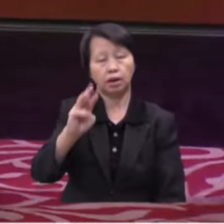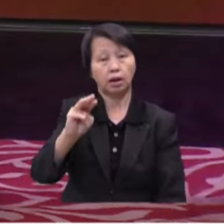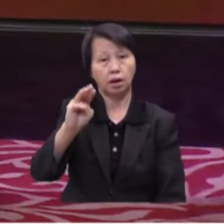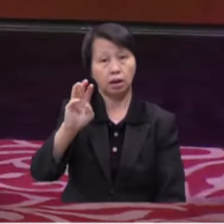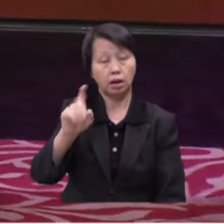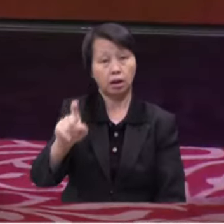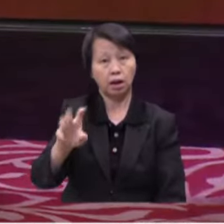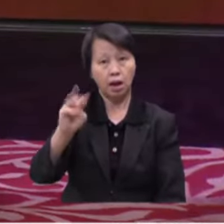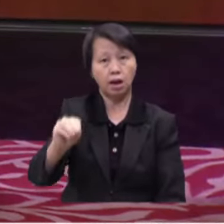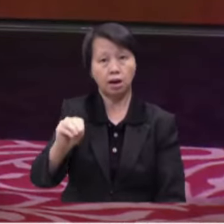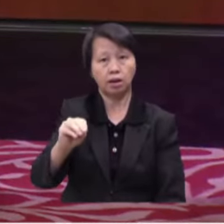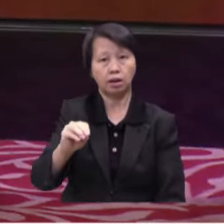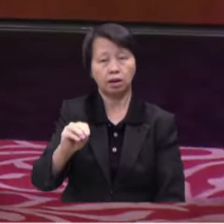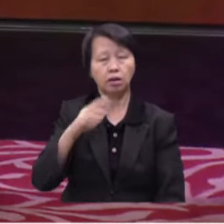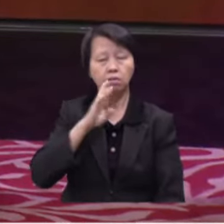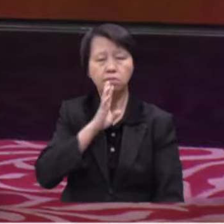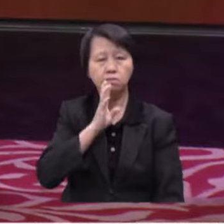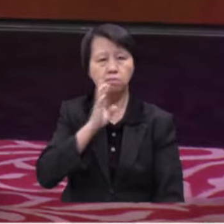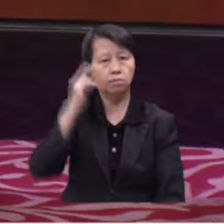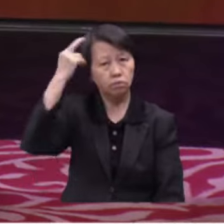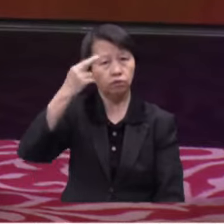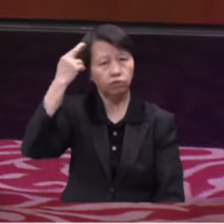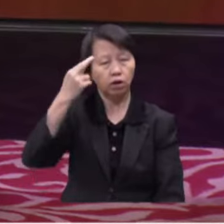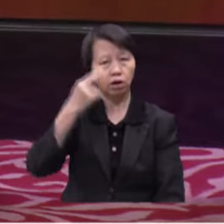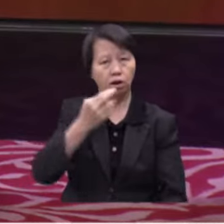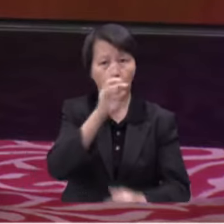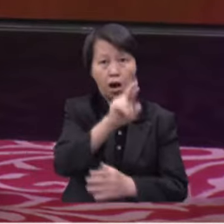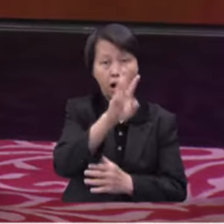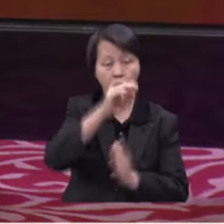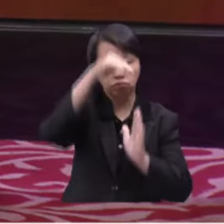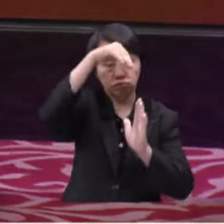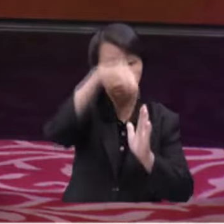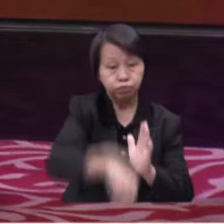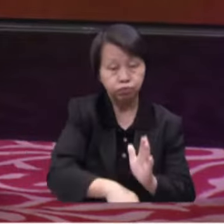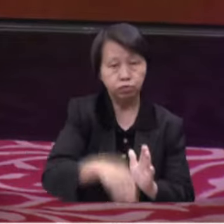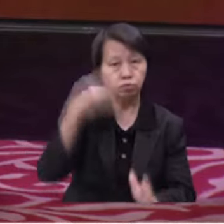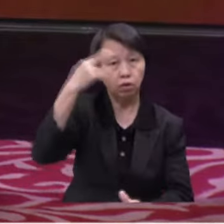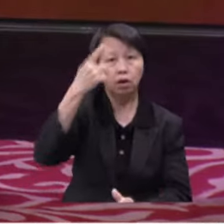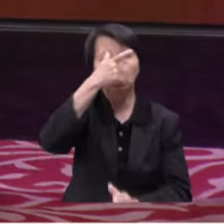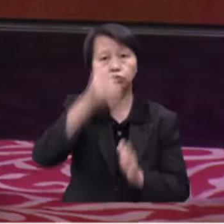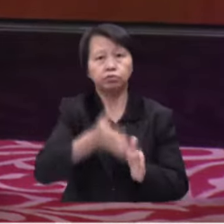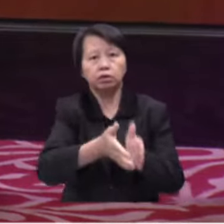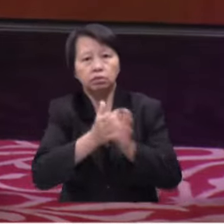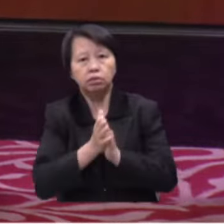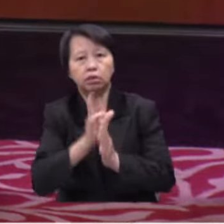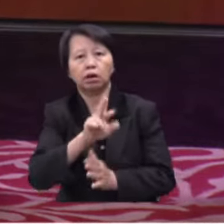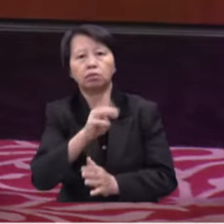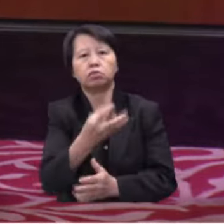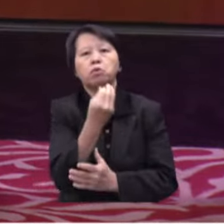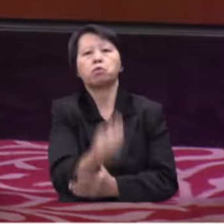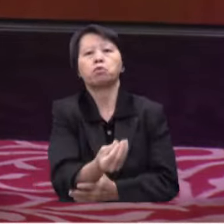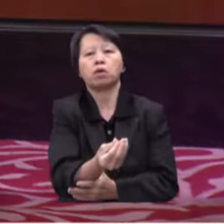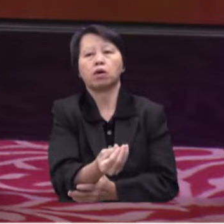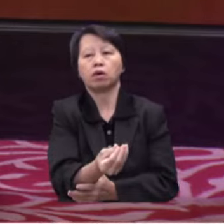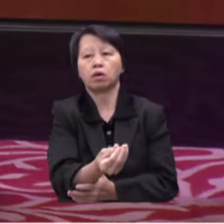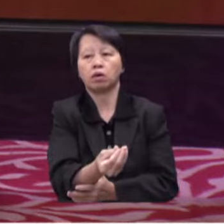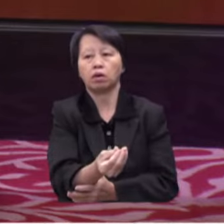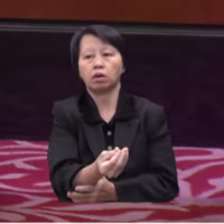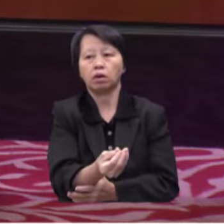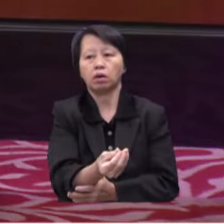salah satu faktor kejatuhan Ringgit adalah karena permintaan Ringgit adalah kurang